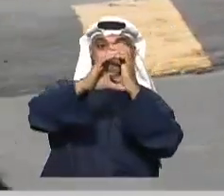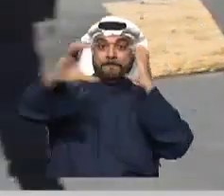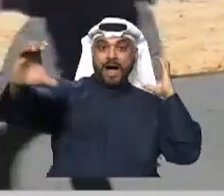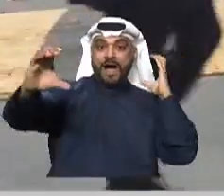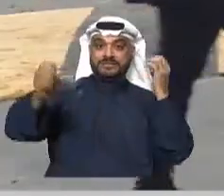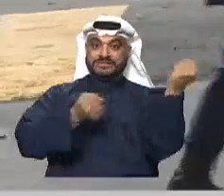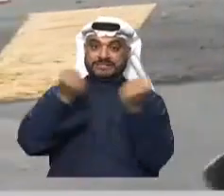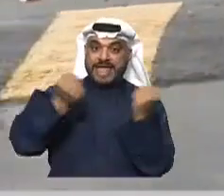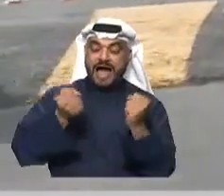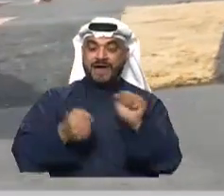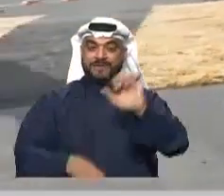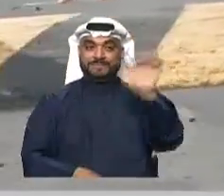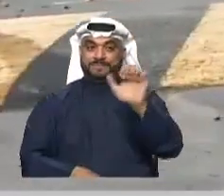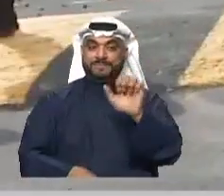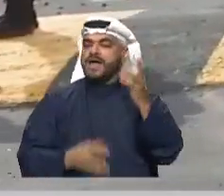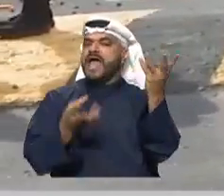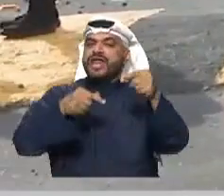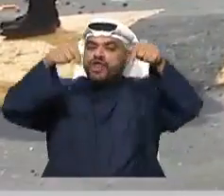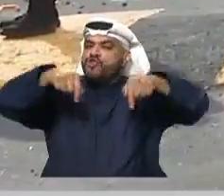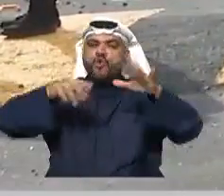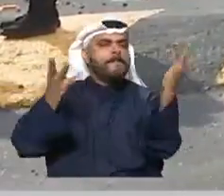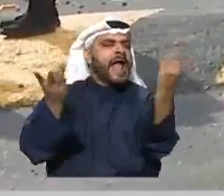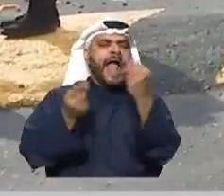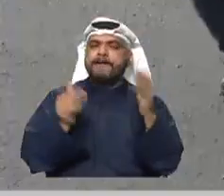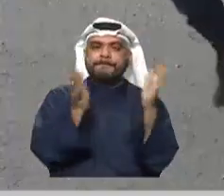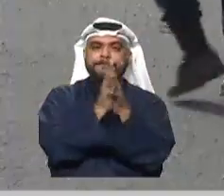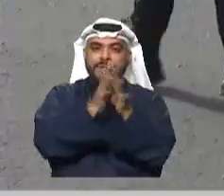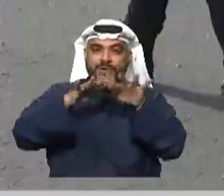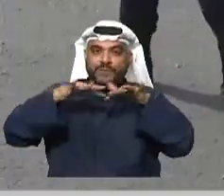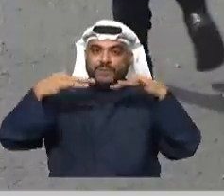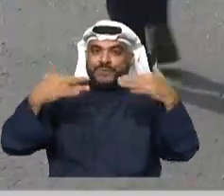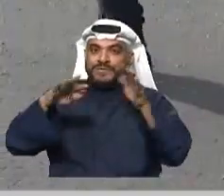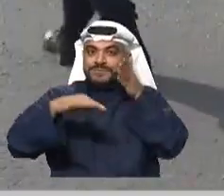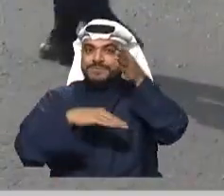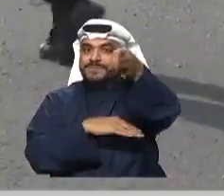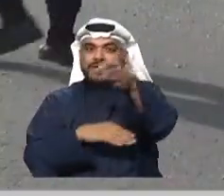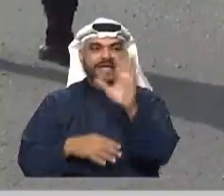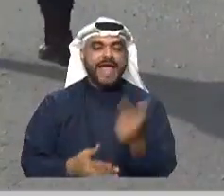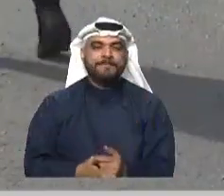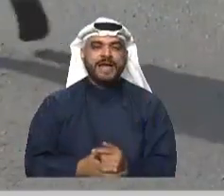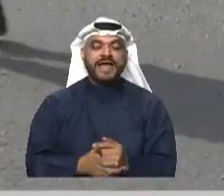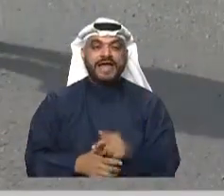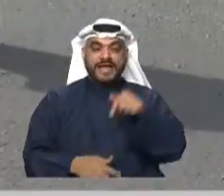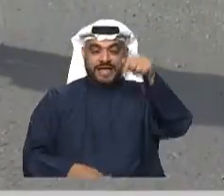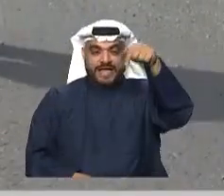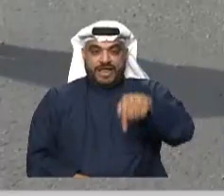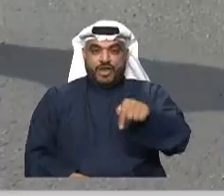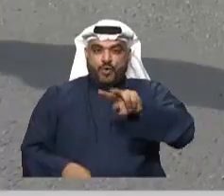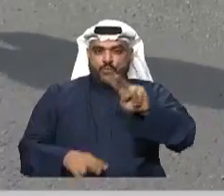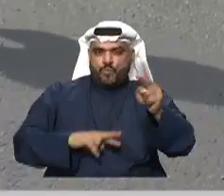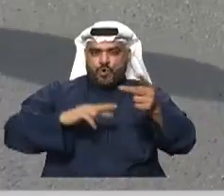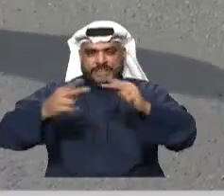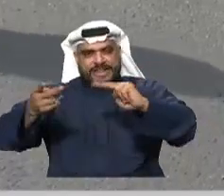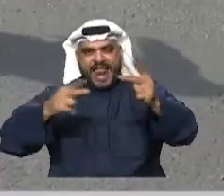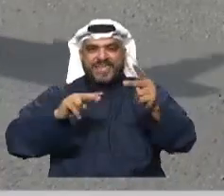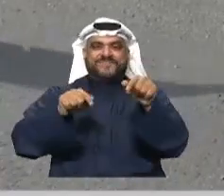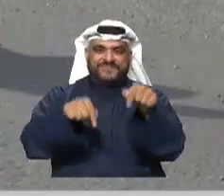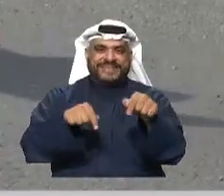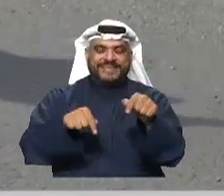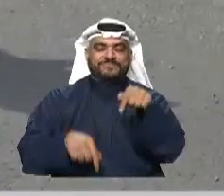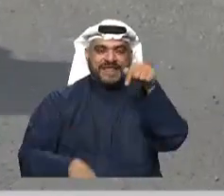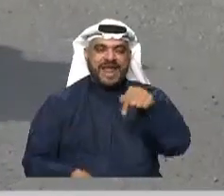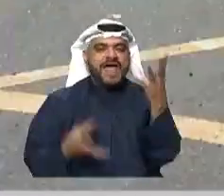خلال الأيام الماضية وتحديدا اليوم؟ نعم صحيح، الإحصائيات قاعد تختلف عندي من يوم إلى آخر.